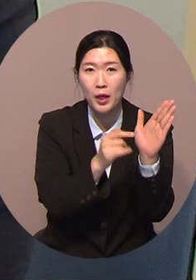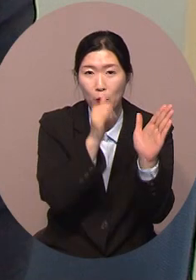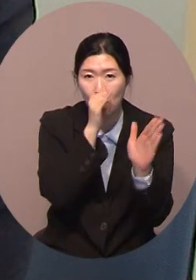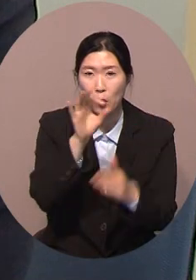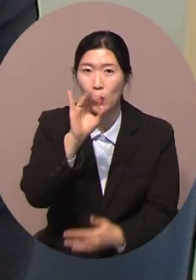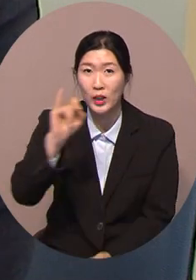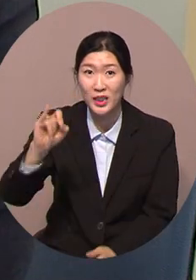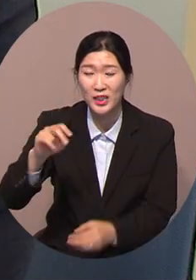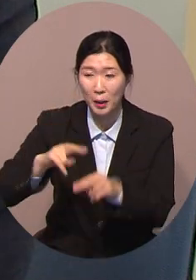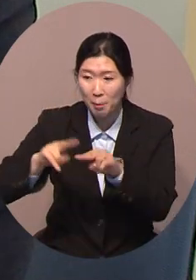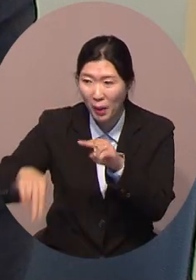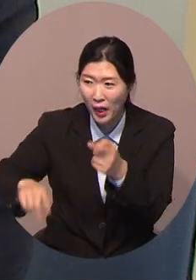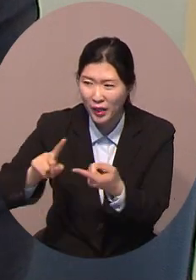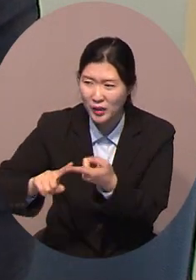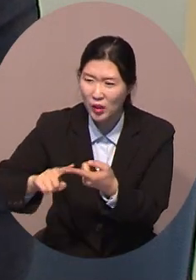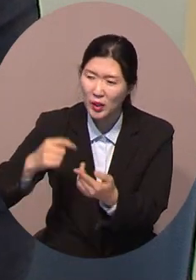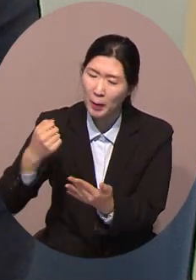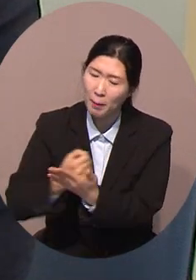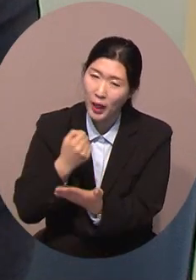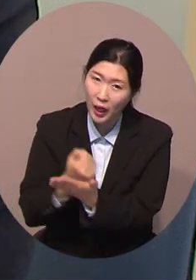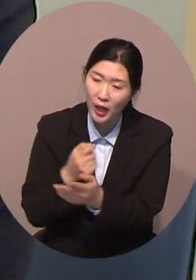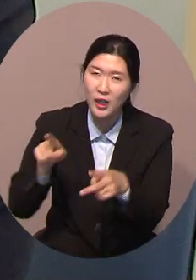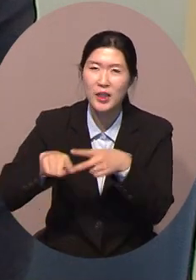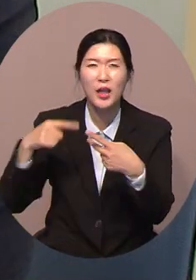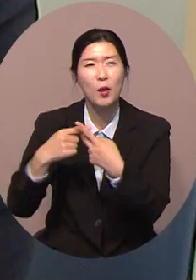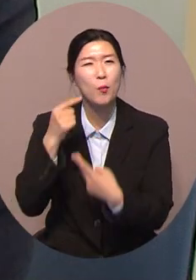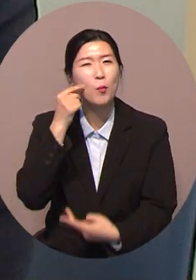안타깝지만 납득하기 어렵다고 밝혔습니다